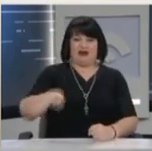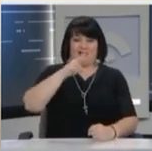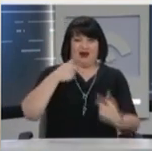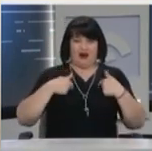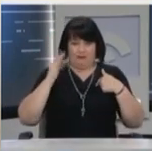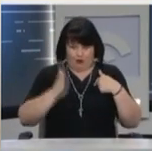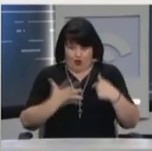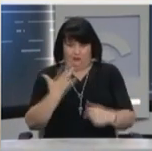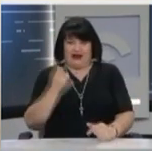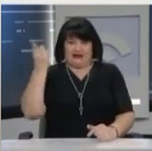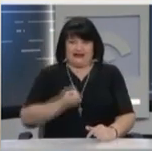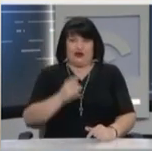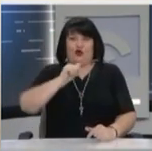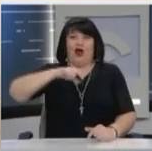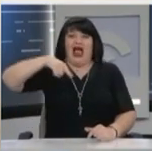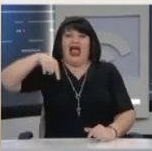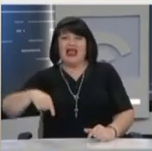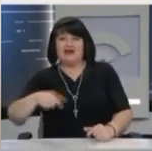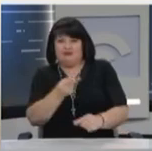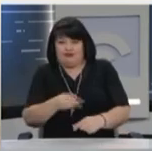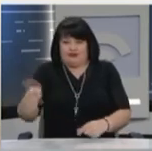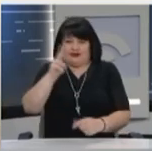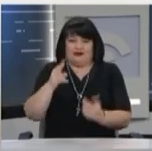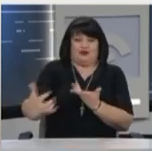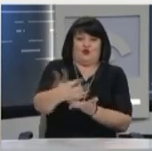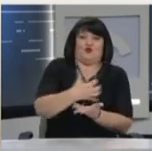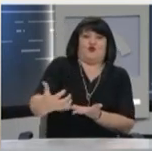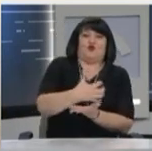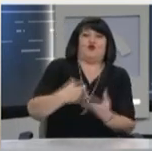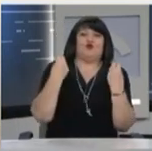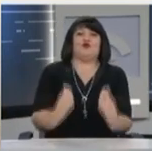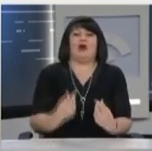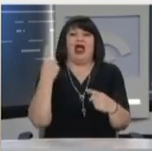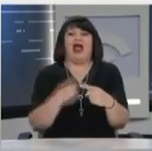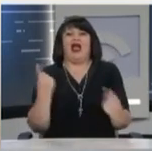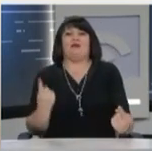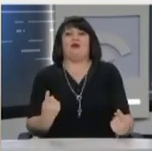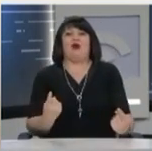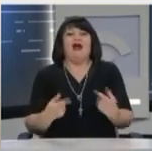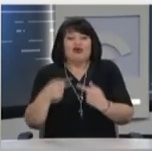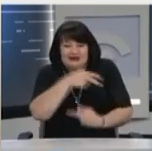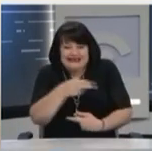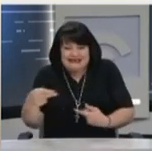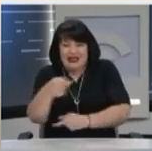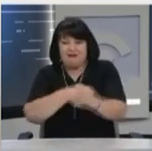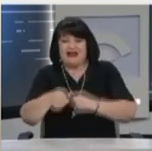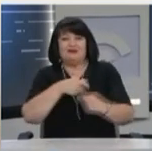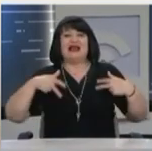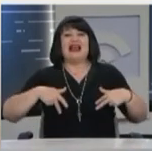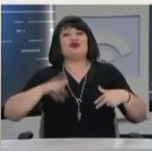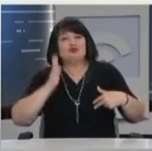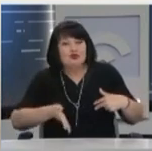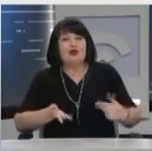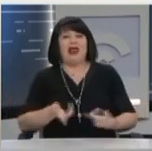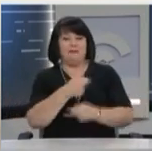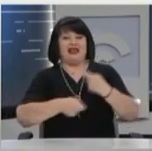αυξήσω το ΑΕΠ μου κατά 5%. Σημαίνει του χρόνου θα έχω έσοδα. Τι πιο απλό αυτό. Αυτό είναι το επιχειρήν, κύριε Μητσοτάκη. Άρα το κράτος μπορεί, κύριε